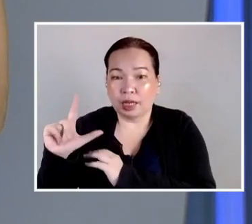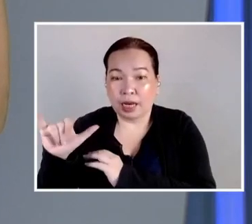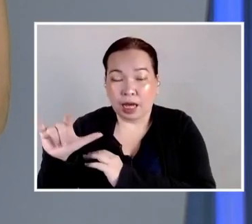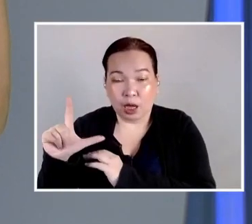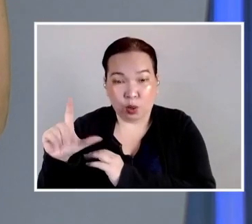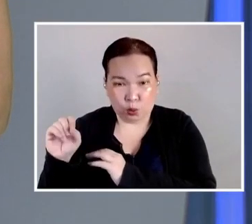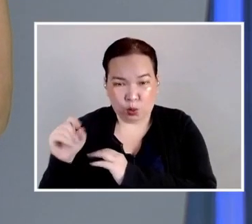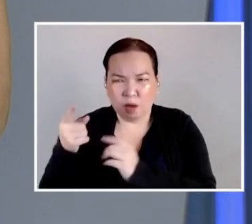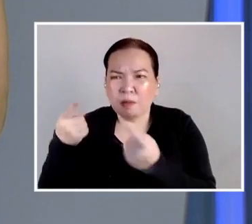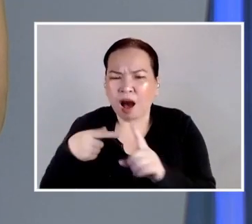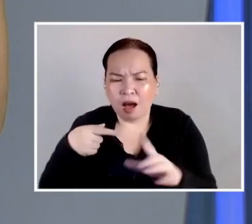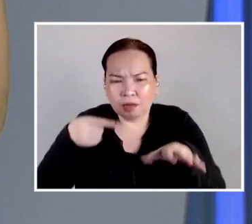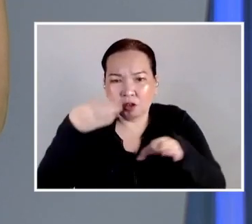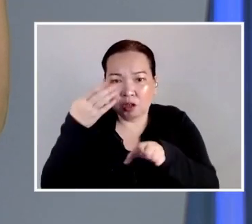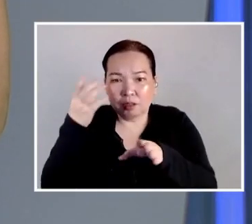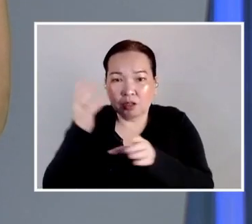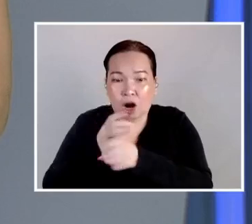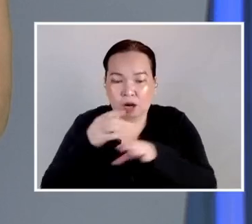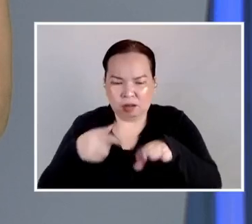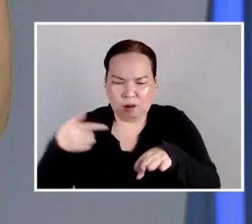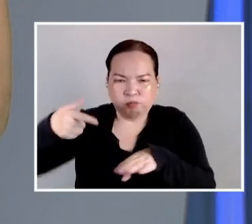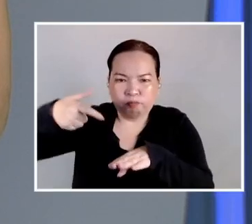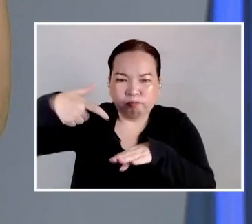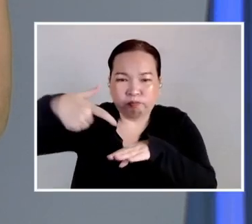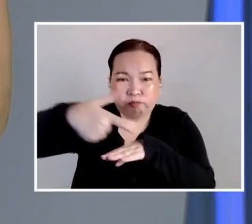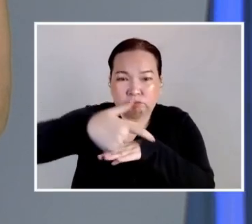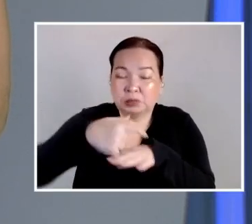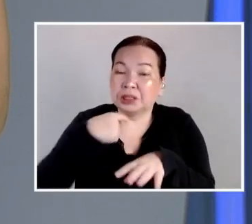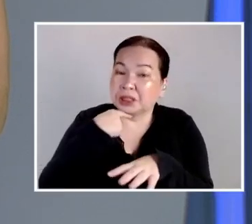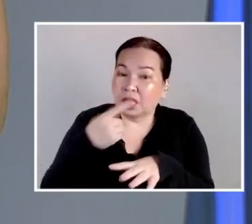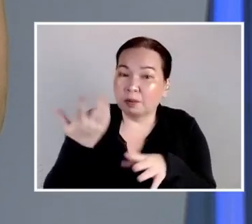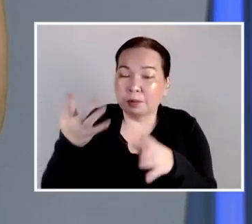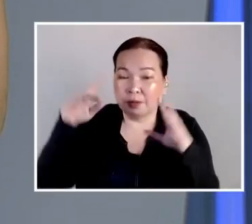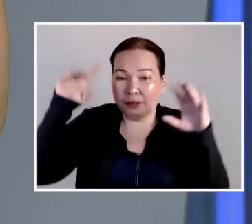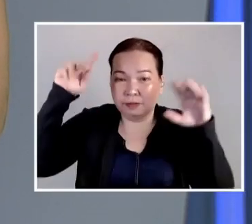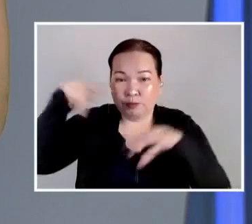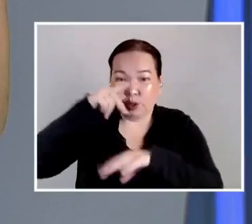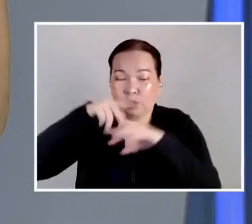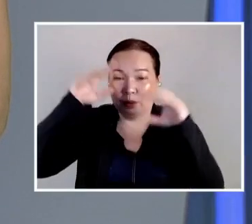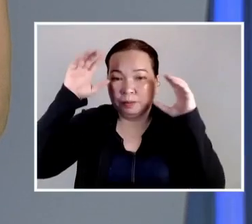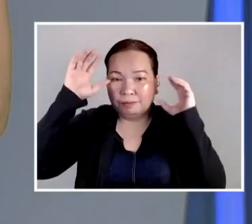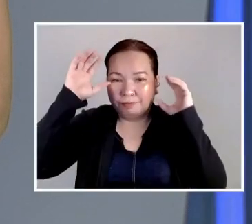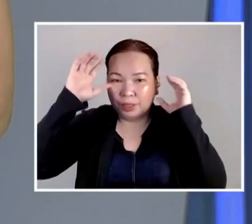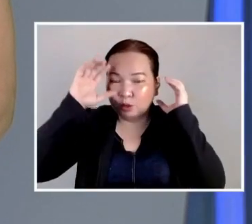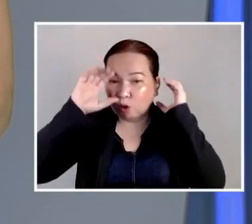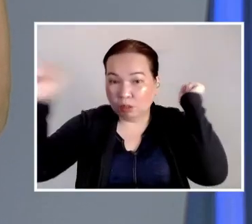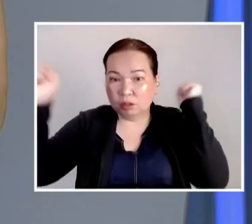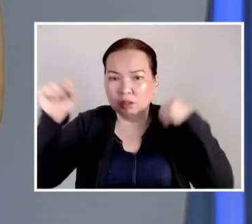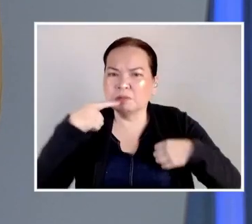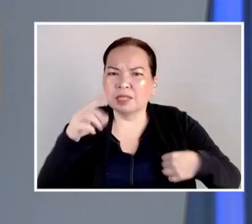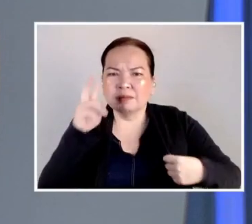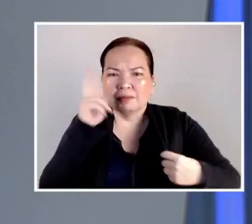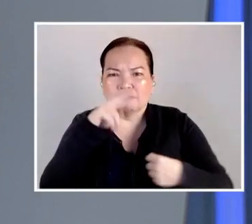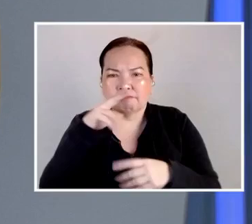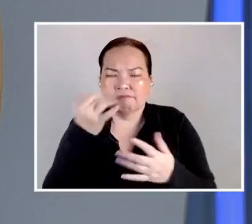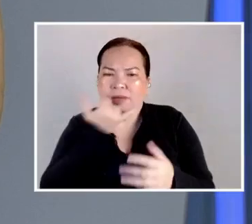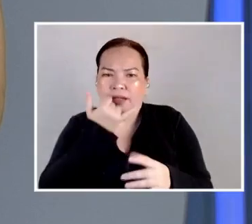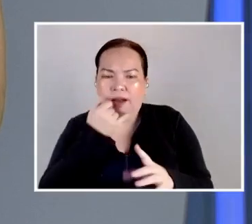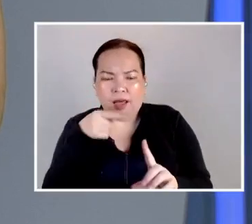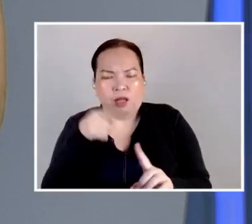Consul General, posibleng kaso ng mistaken identity ang pagkakabaril kay Lilo. Mula